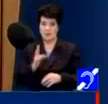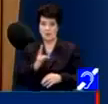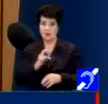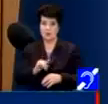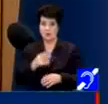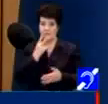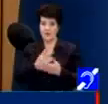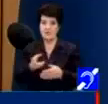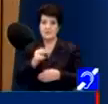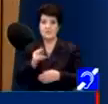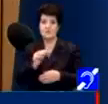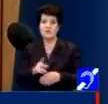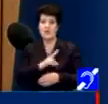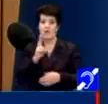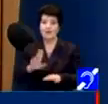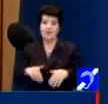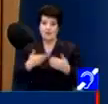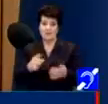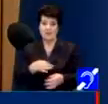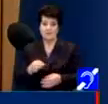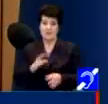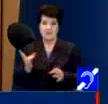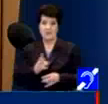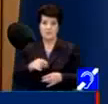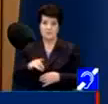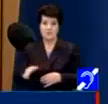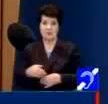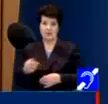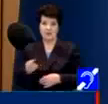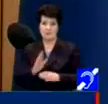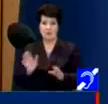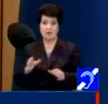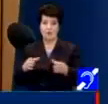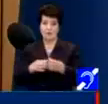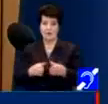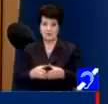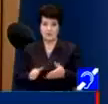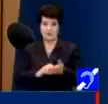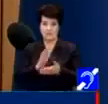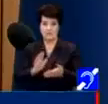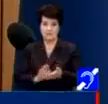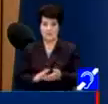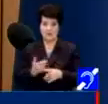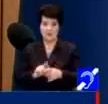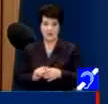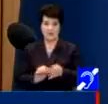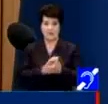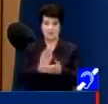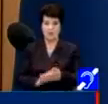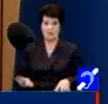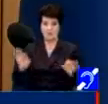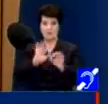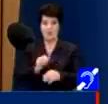de ce cineva care este candidat independent trebuie să meargă să se milogească la un partid înregistrat, care s-a înregistrat și nu